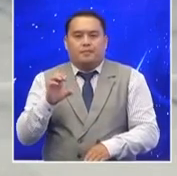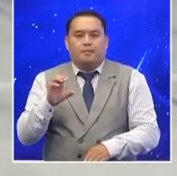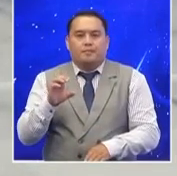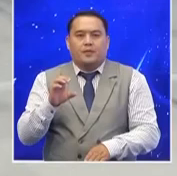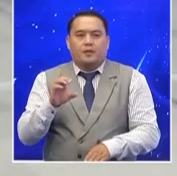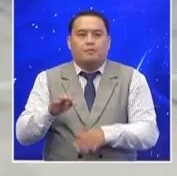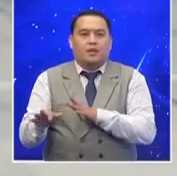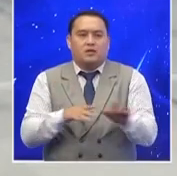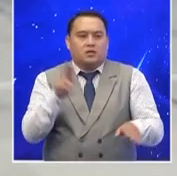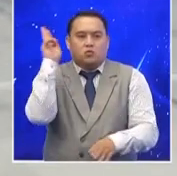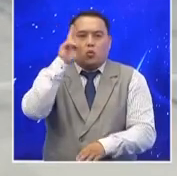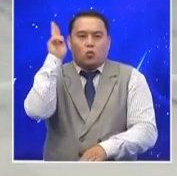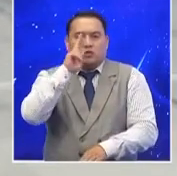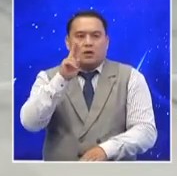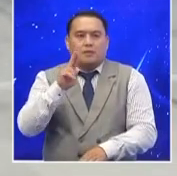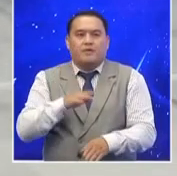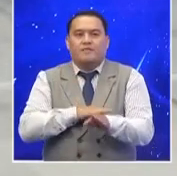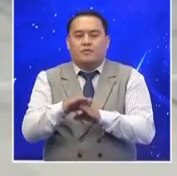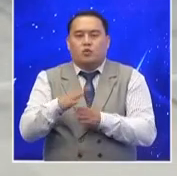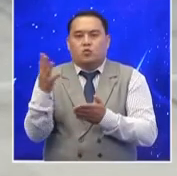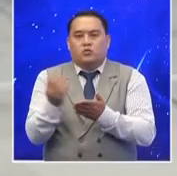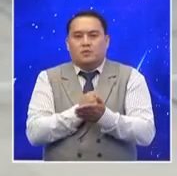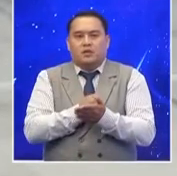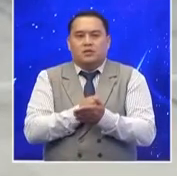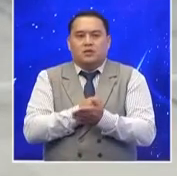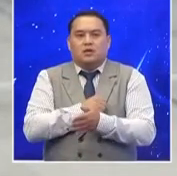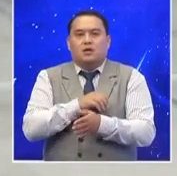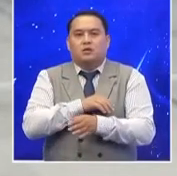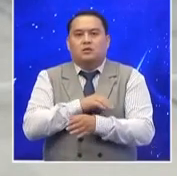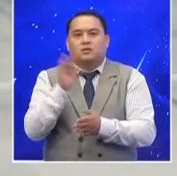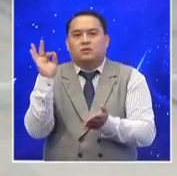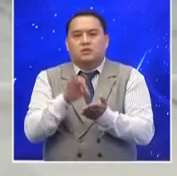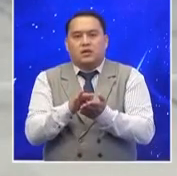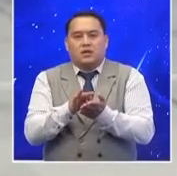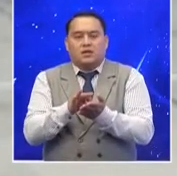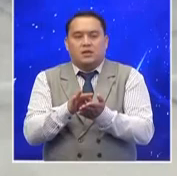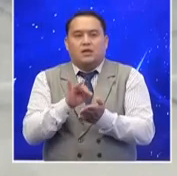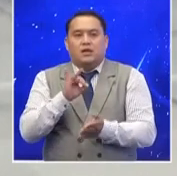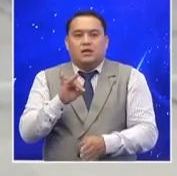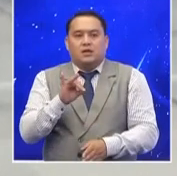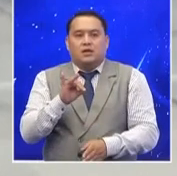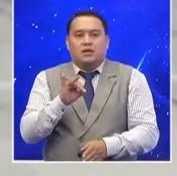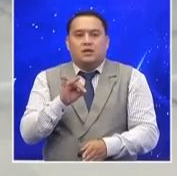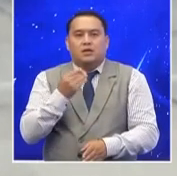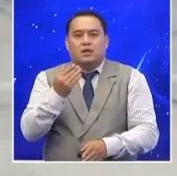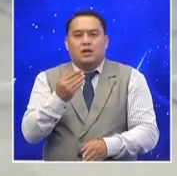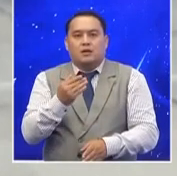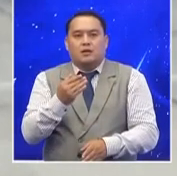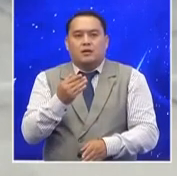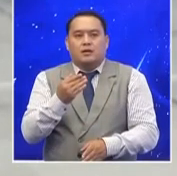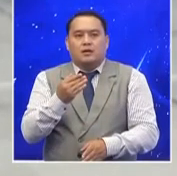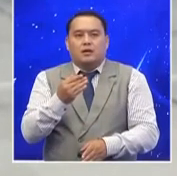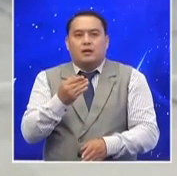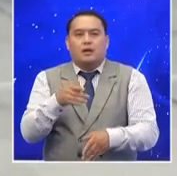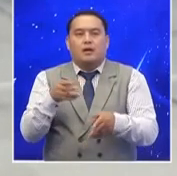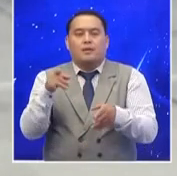В процессе учения истребители выполнили успешный перехват целей и принудили их к посадке. По